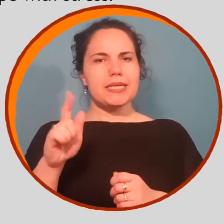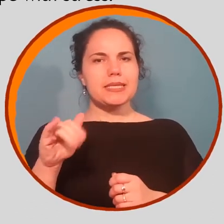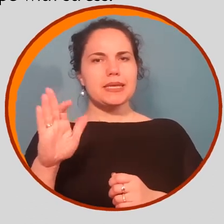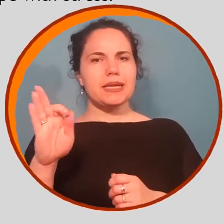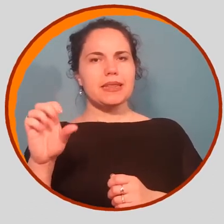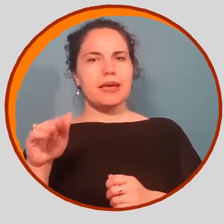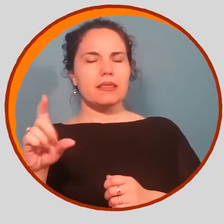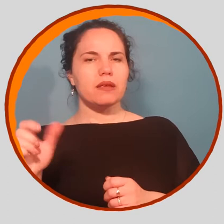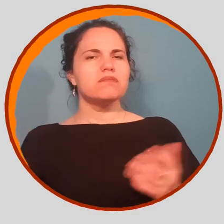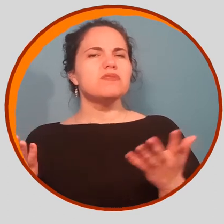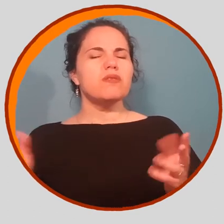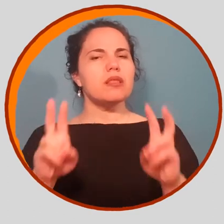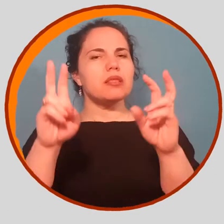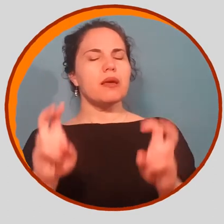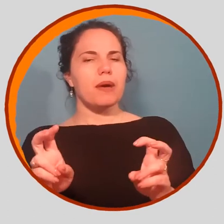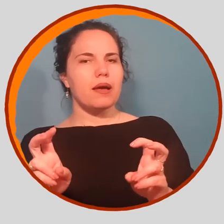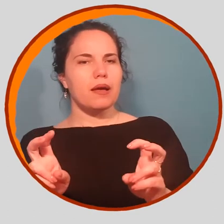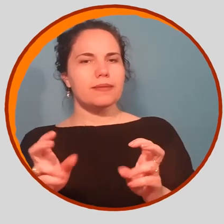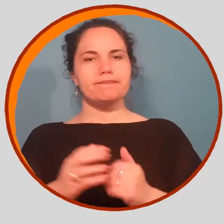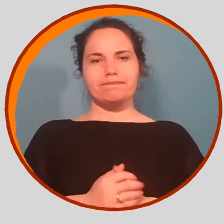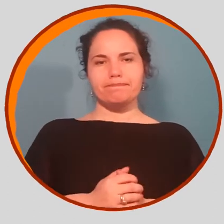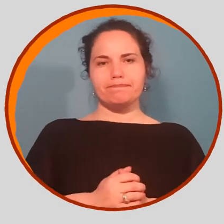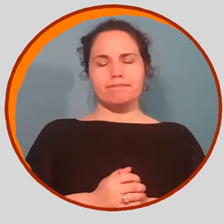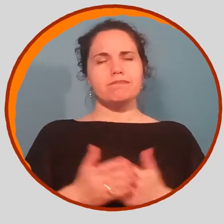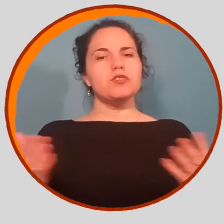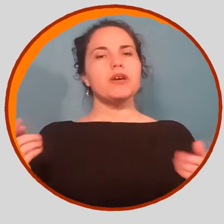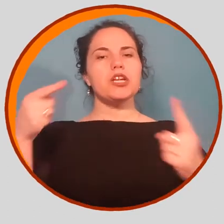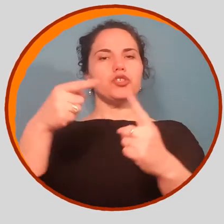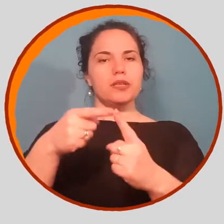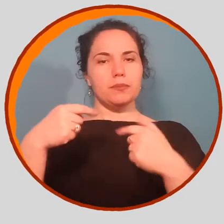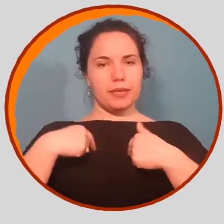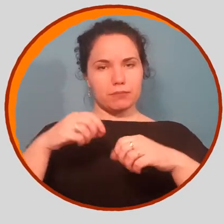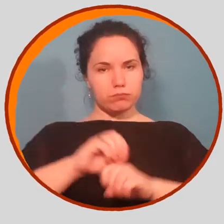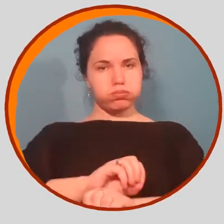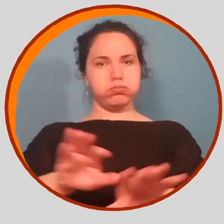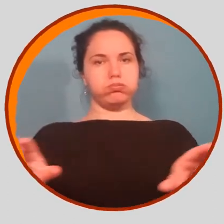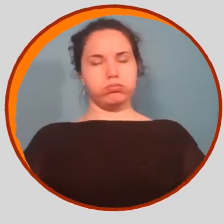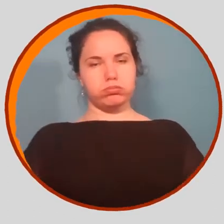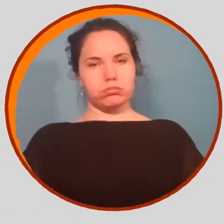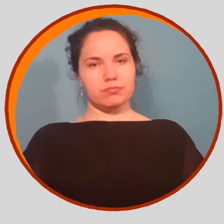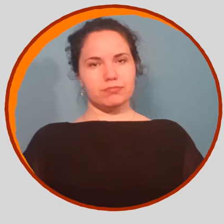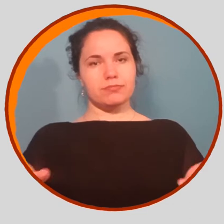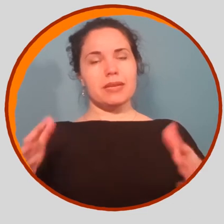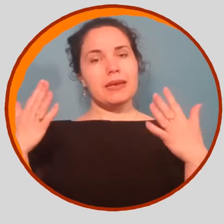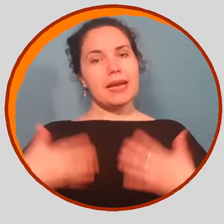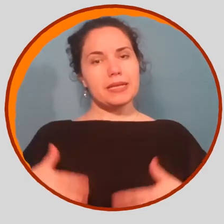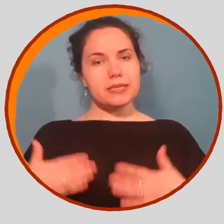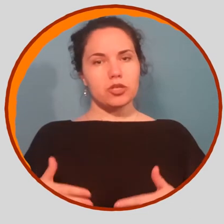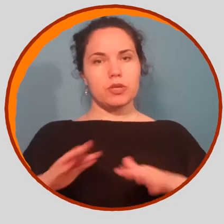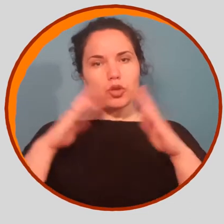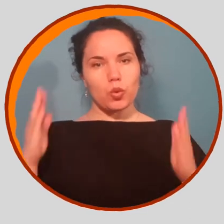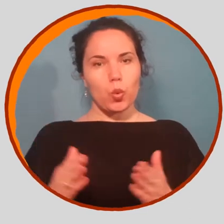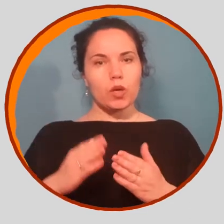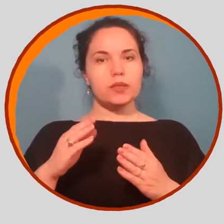stresin. Shpesh përdorim termin rezilient, familje reziliente, persona rezilient, por çfarë do të thotë kjo për ne veç për ta kuptuar të